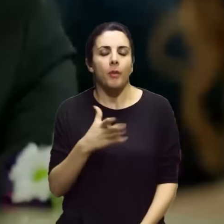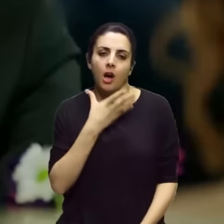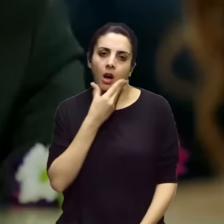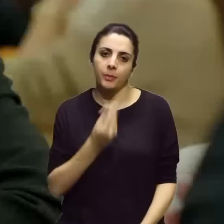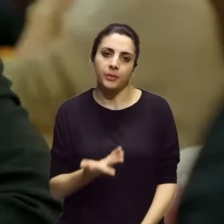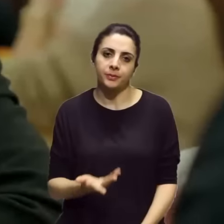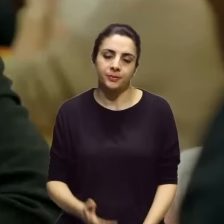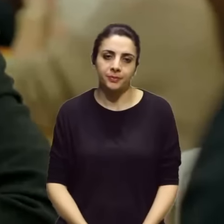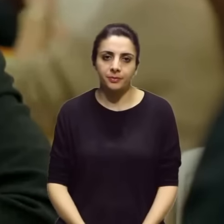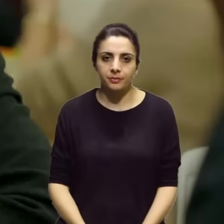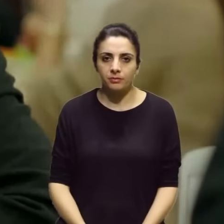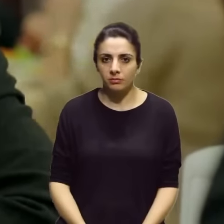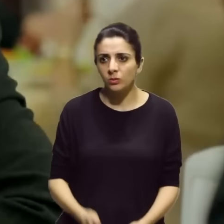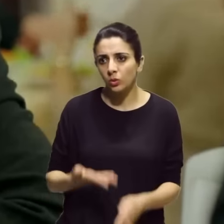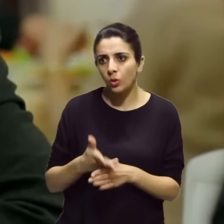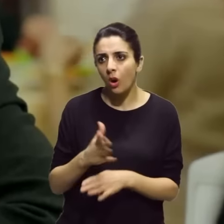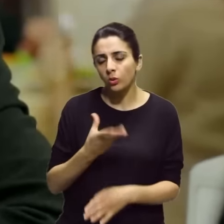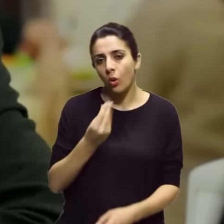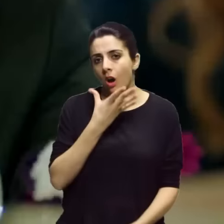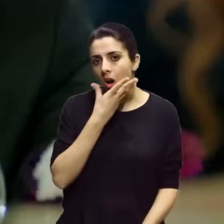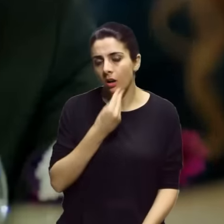ayıp. Bence de çok ayıp.